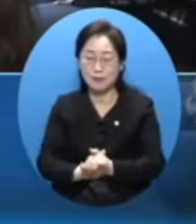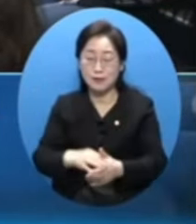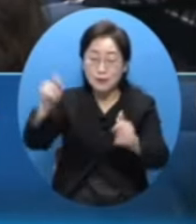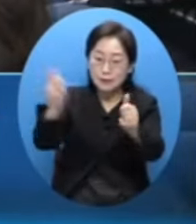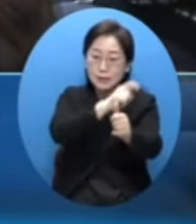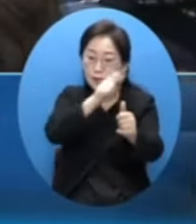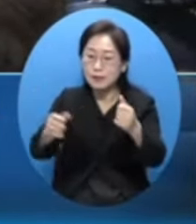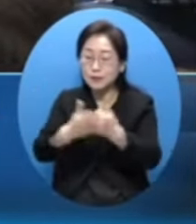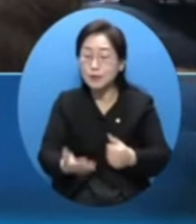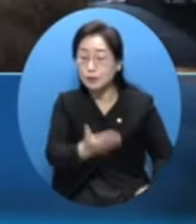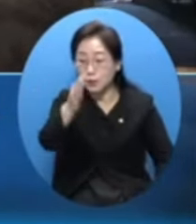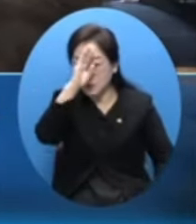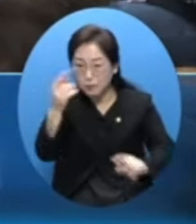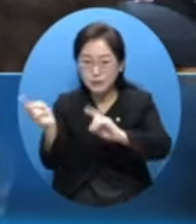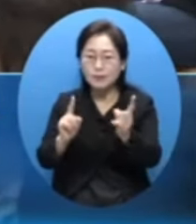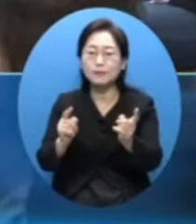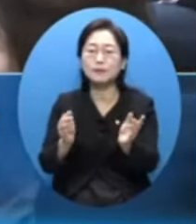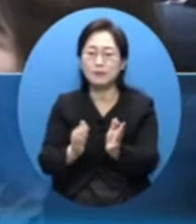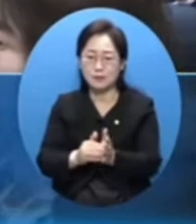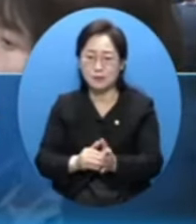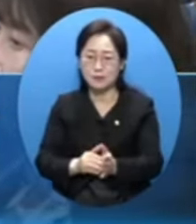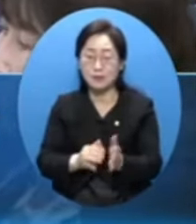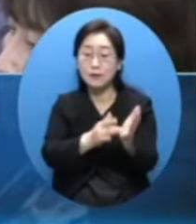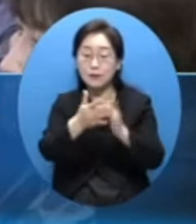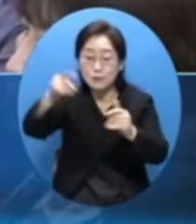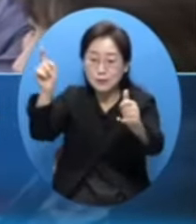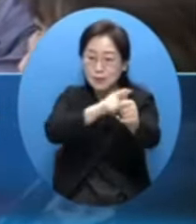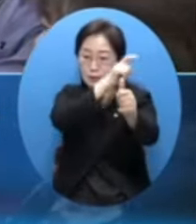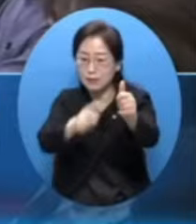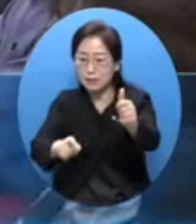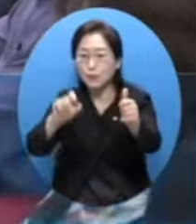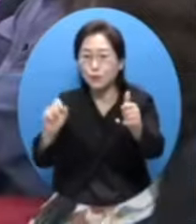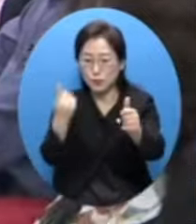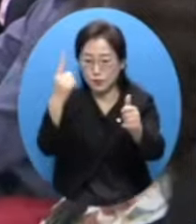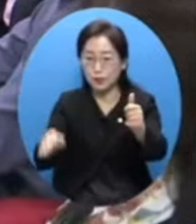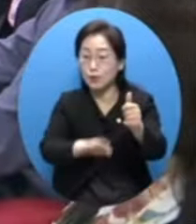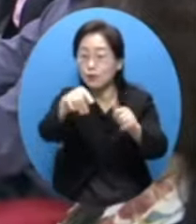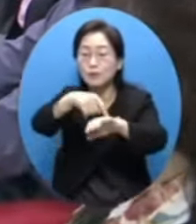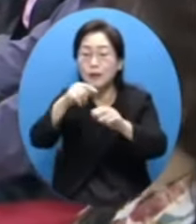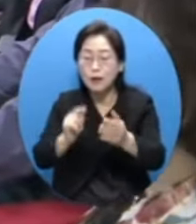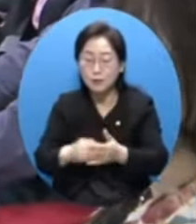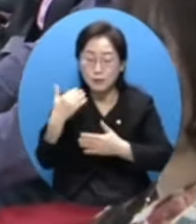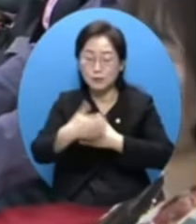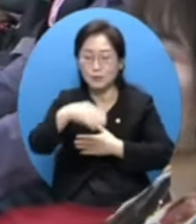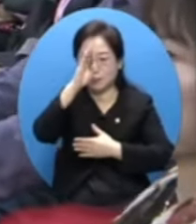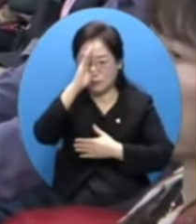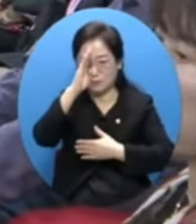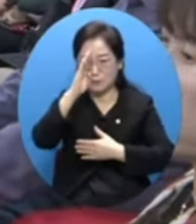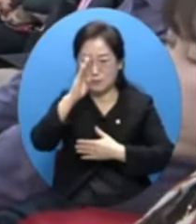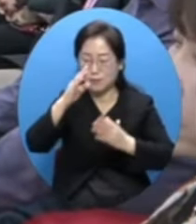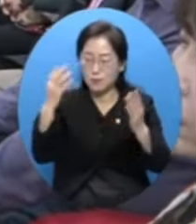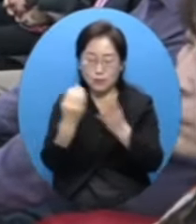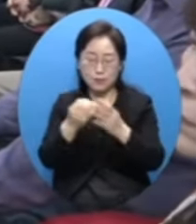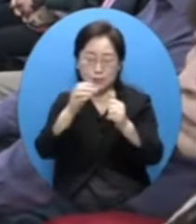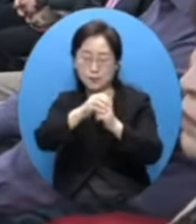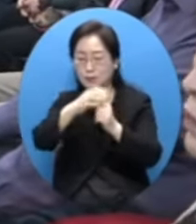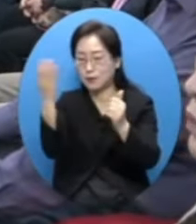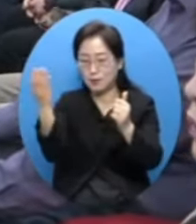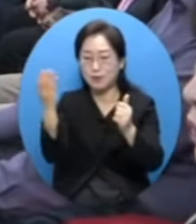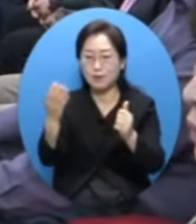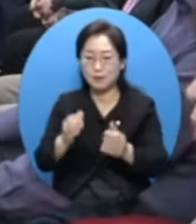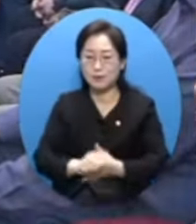채찍에 맞음으로 노예는 남을 얻었나니 예수님의 채찍에 맞으심으로 우리가 마음의 병 육신의 병에서 이제 노예 남을 받게 된